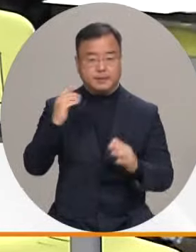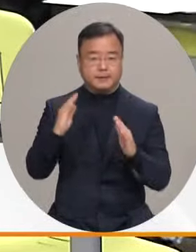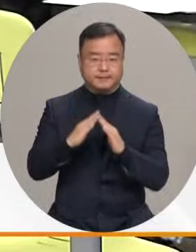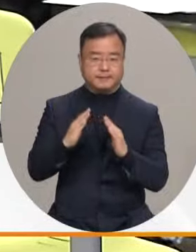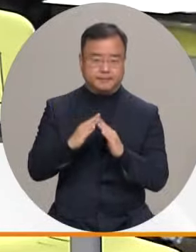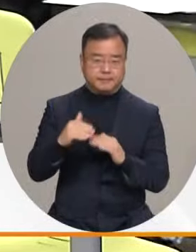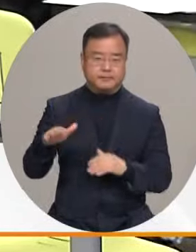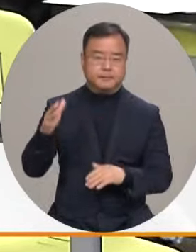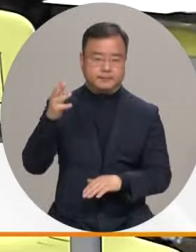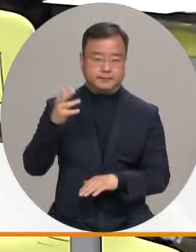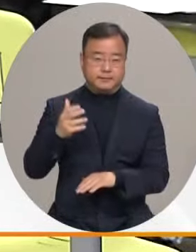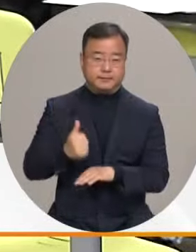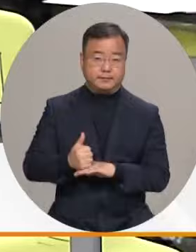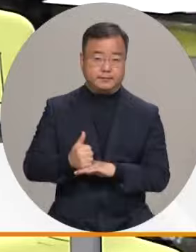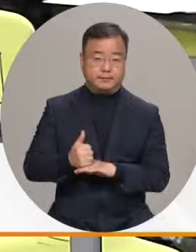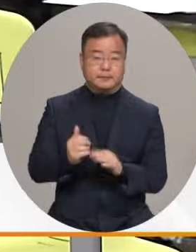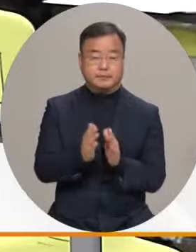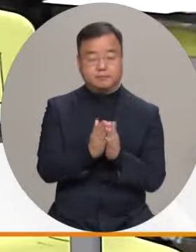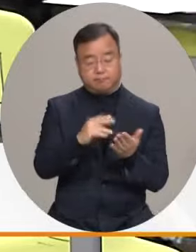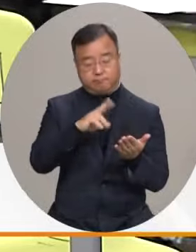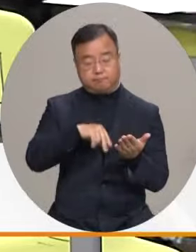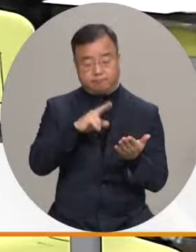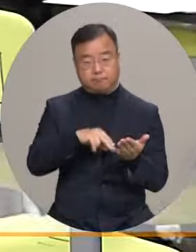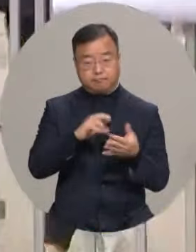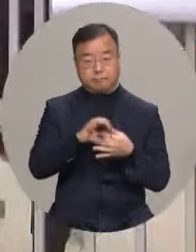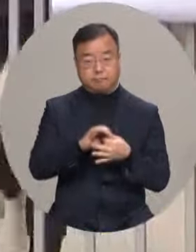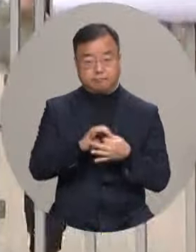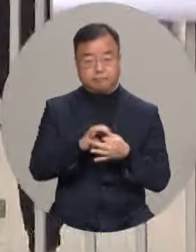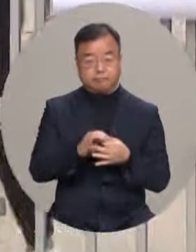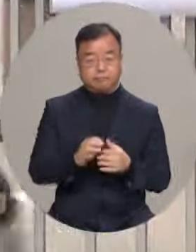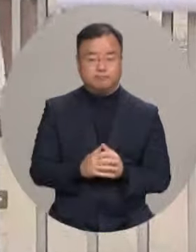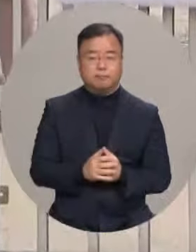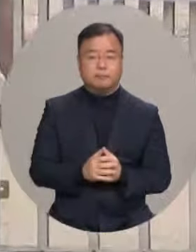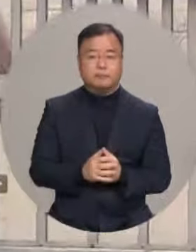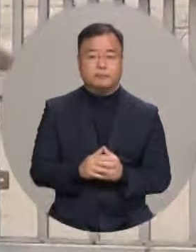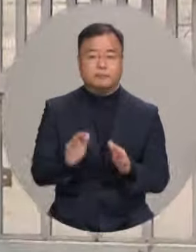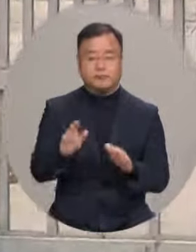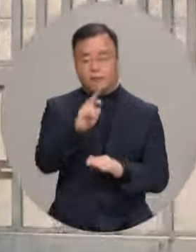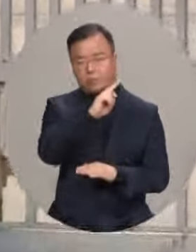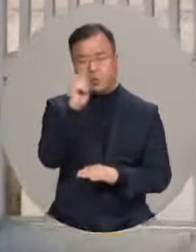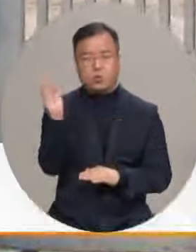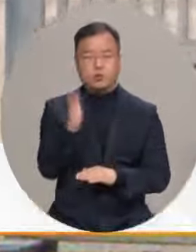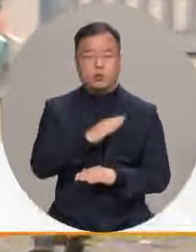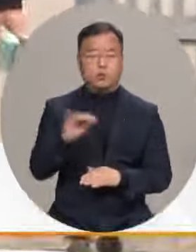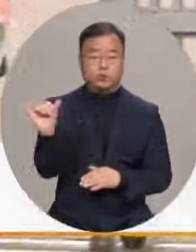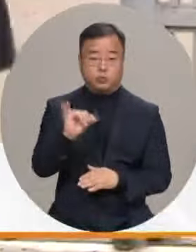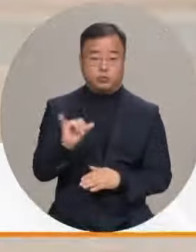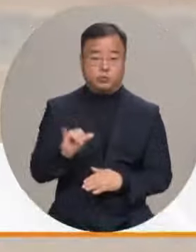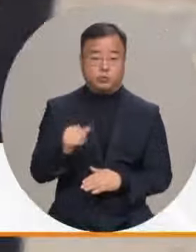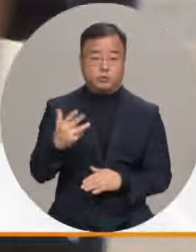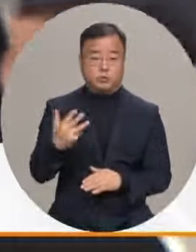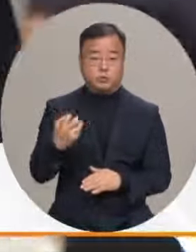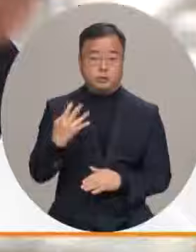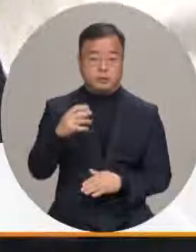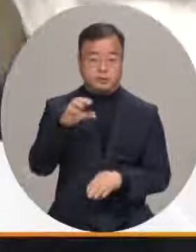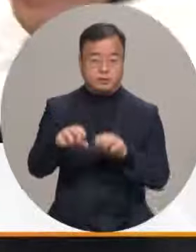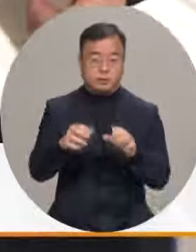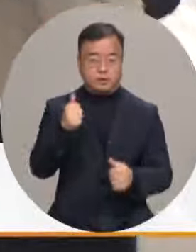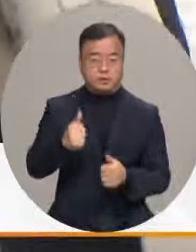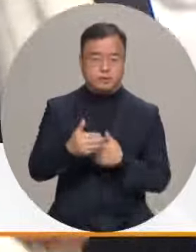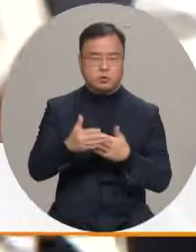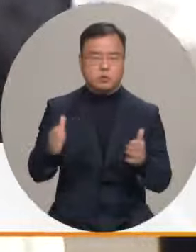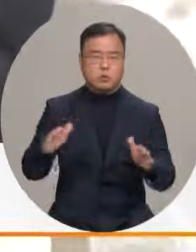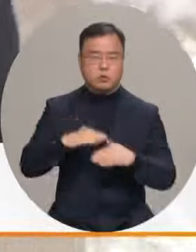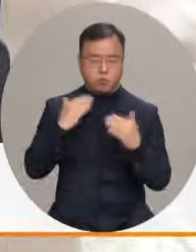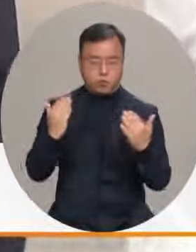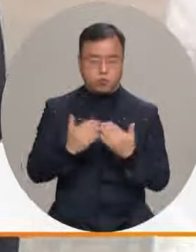나머지 연계교재 이런 거 보면서 공부를 오늘 오후부터는 전국여 내개 시험지구 121은 아홉개의 모든